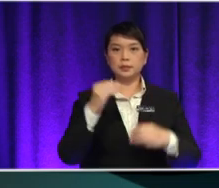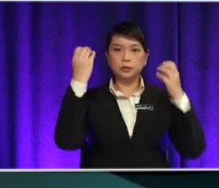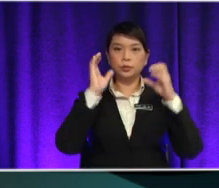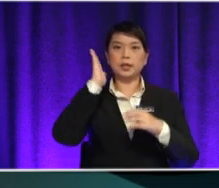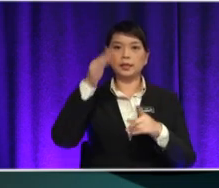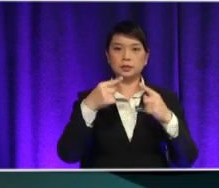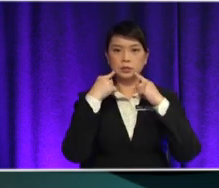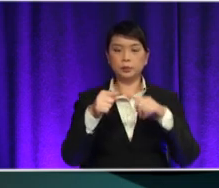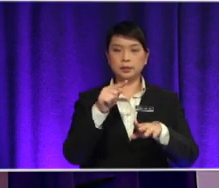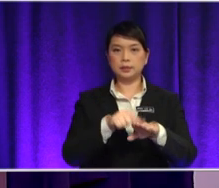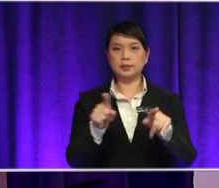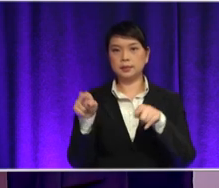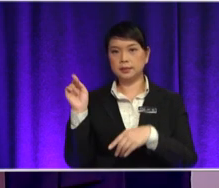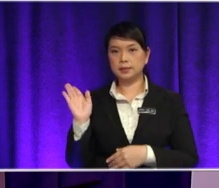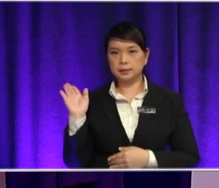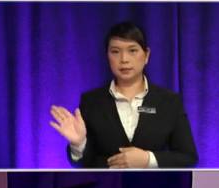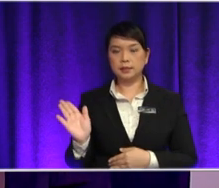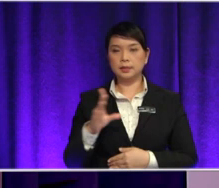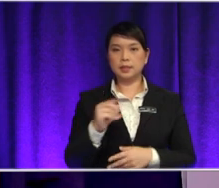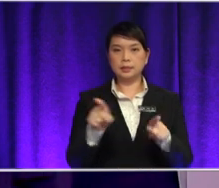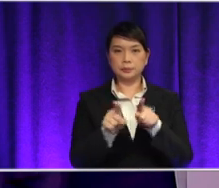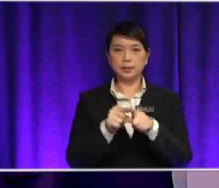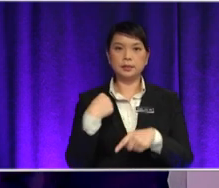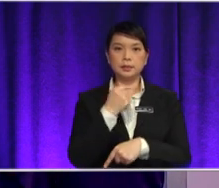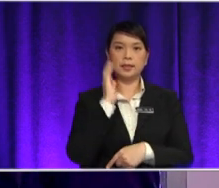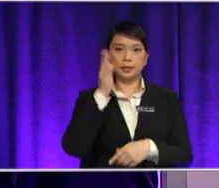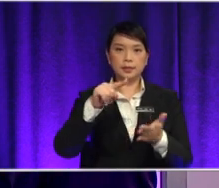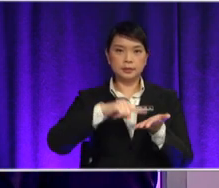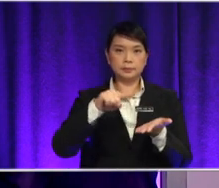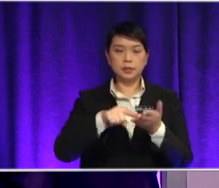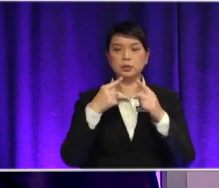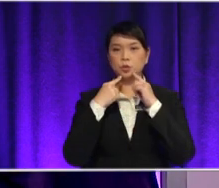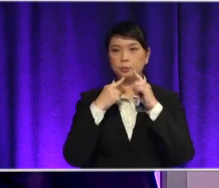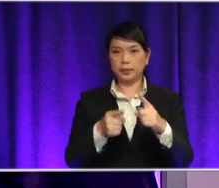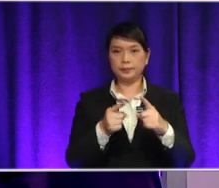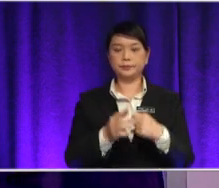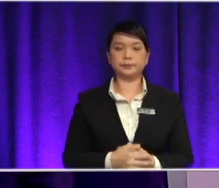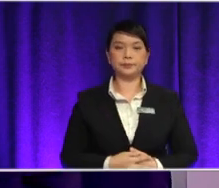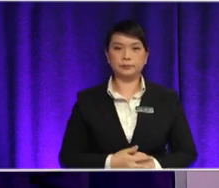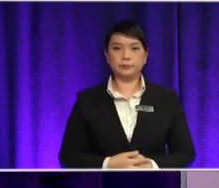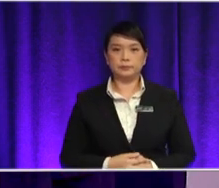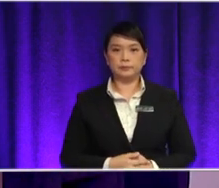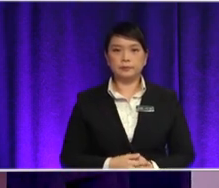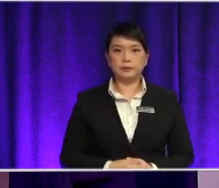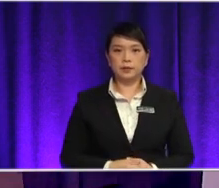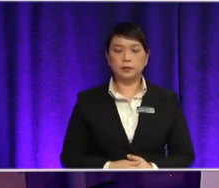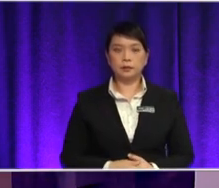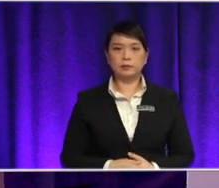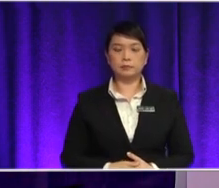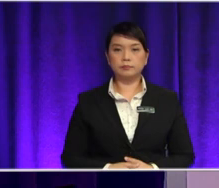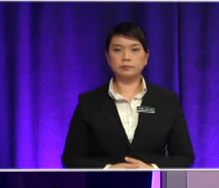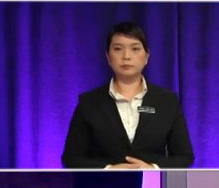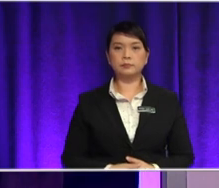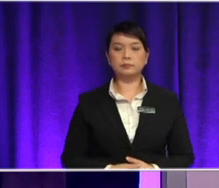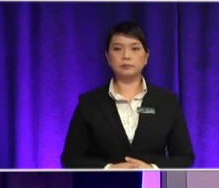sini. Nanti kita sama-sama akan cek jawapan. Baik. Kita saya menggunakan mengiralah. Kaedah ini